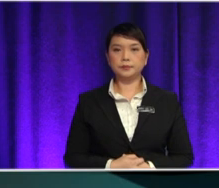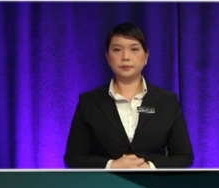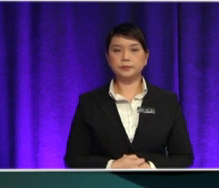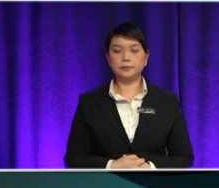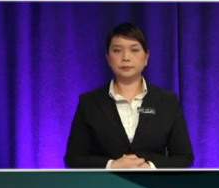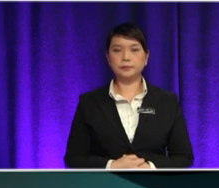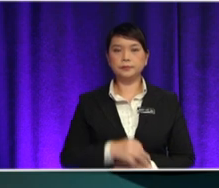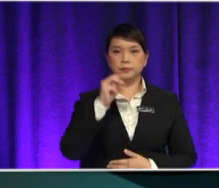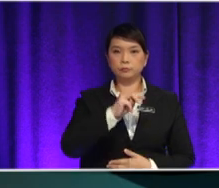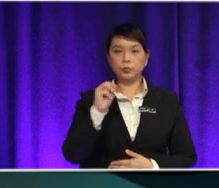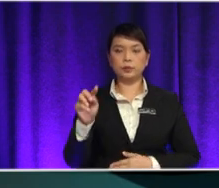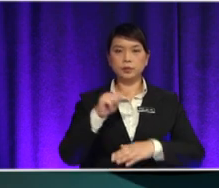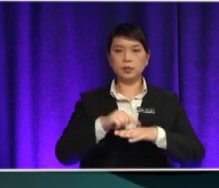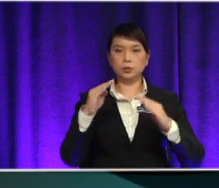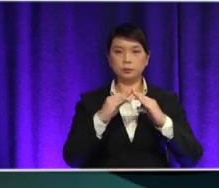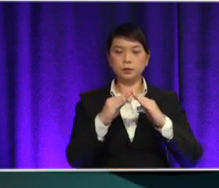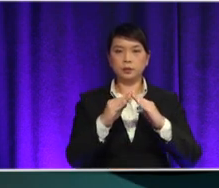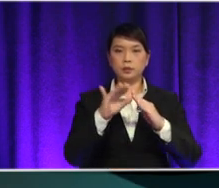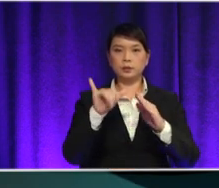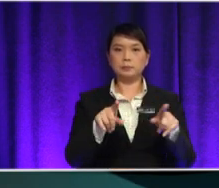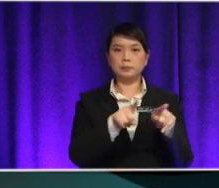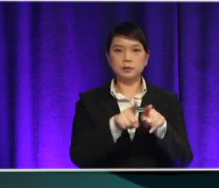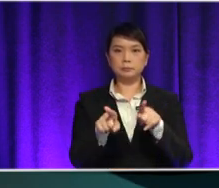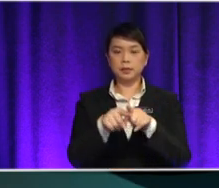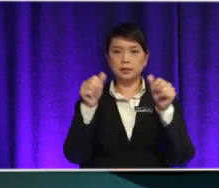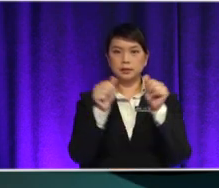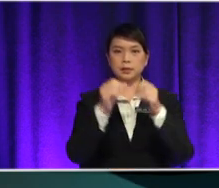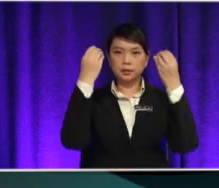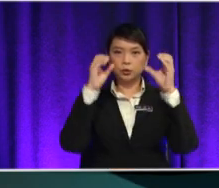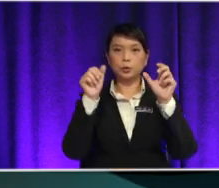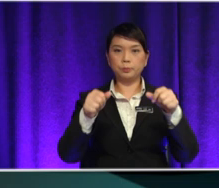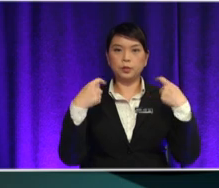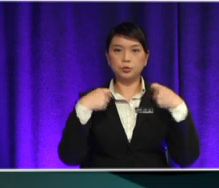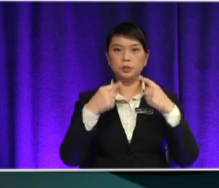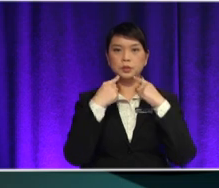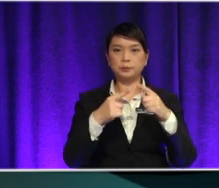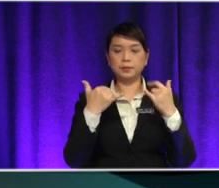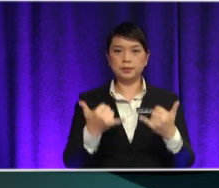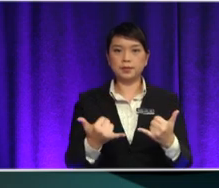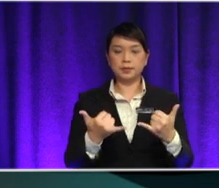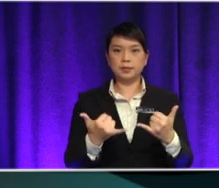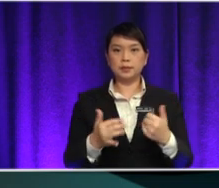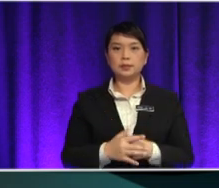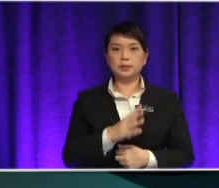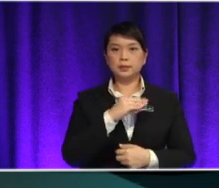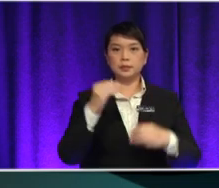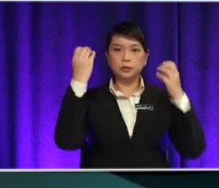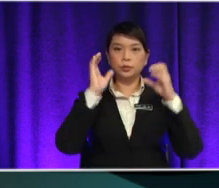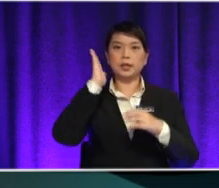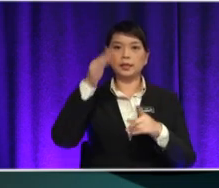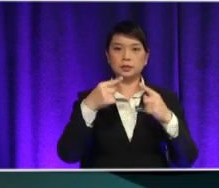murid di rumah, murid di bersama saya dengan Google Meet boleh cuba menjawab sekarang. Sementara saya pun menjawab di